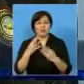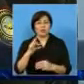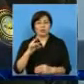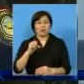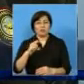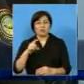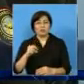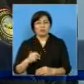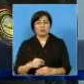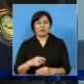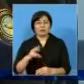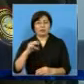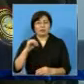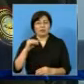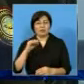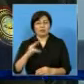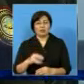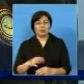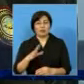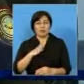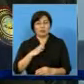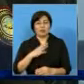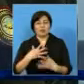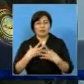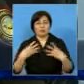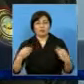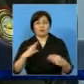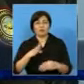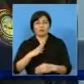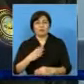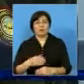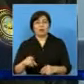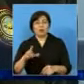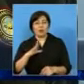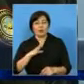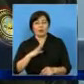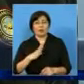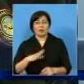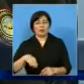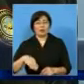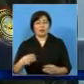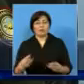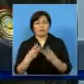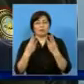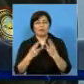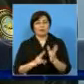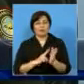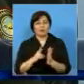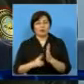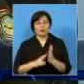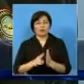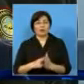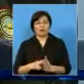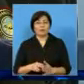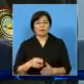с нефтью, это было весной. Потом у нас было загорание целого вагона